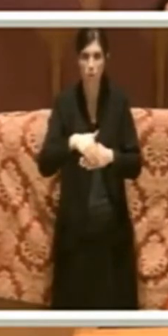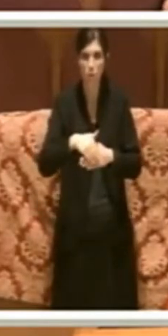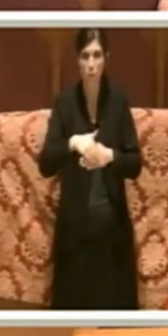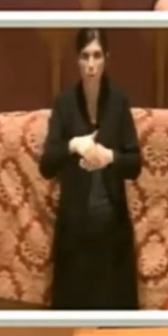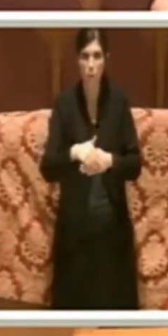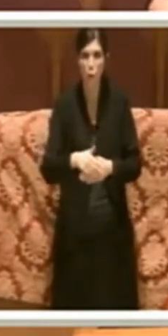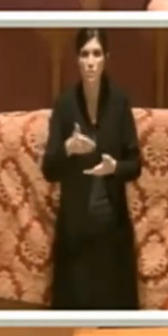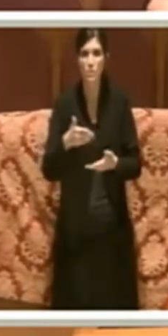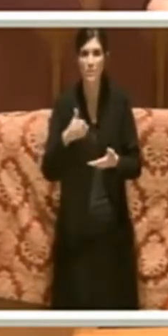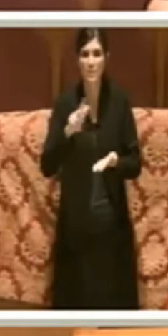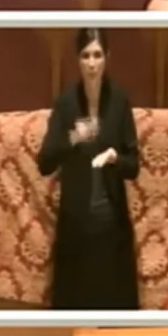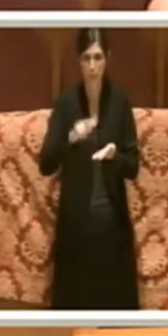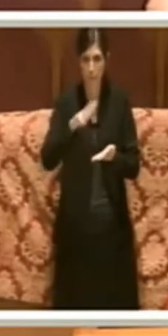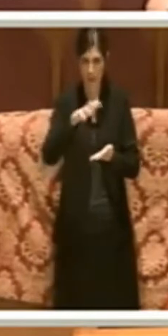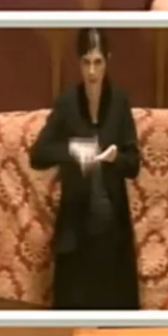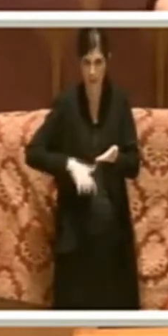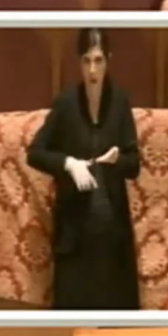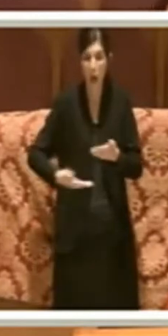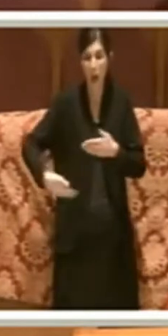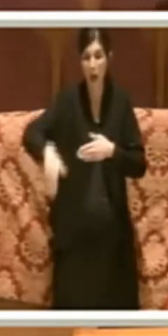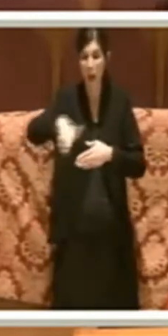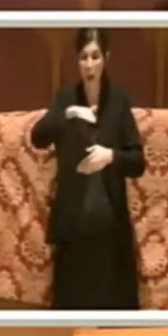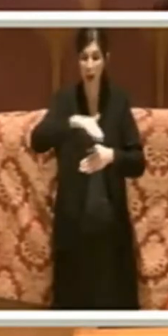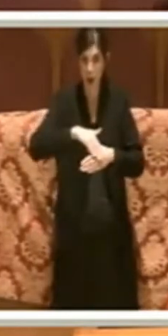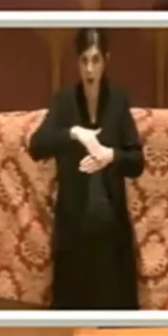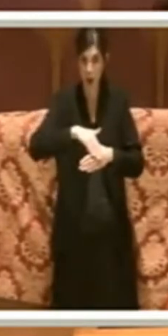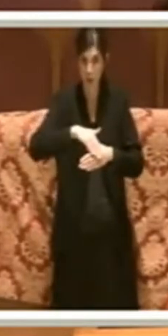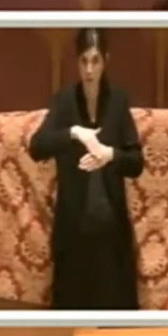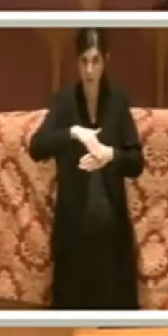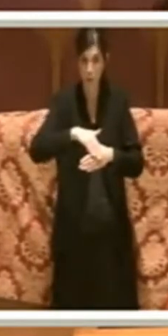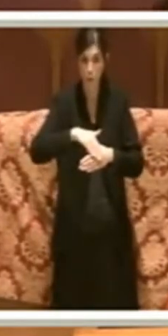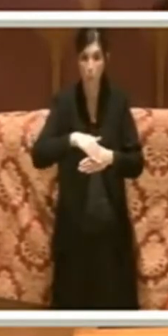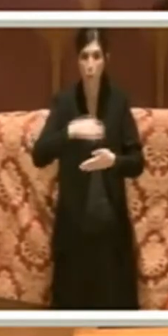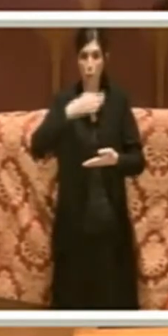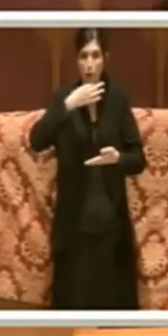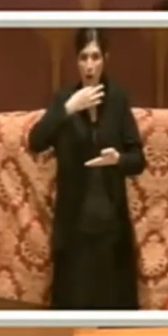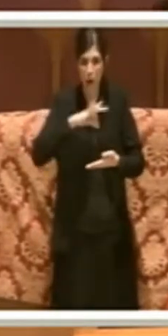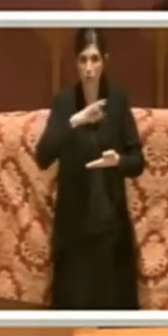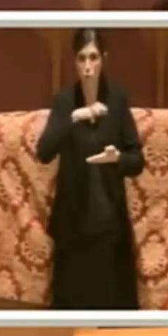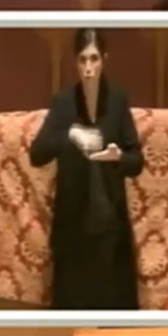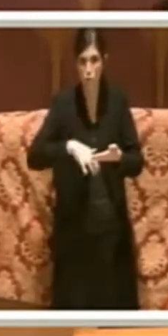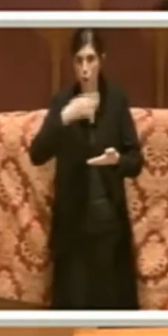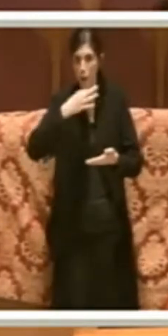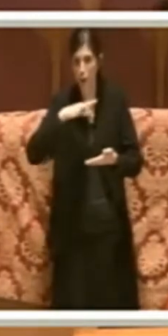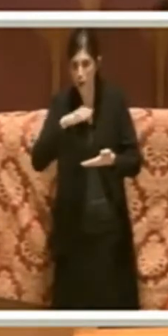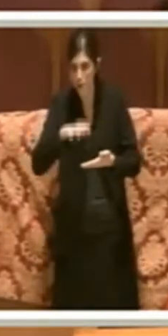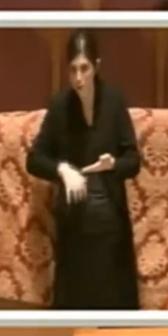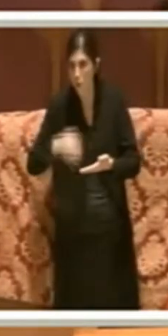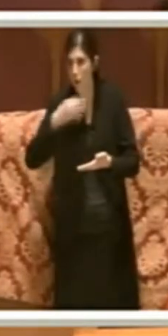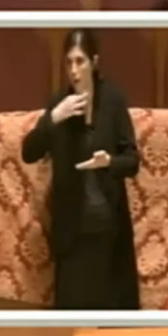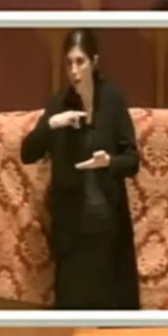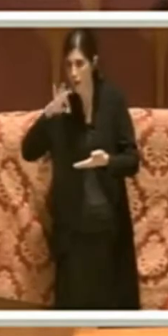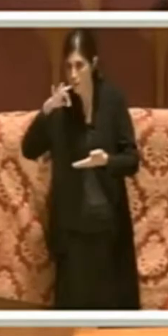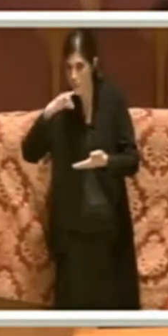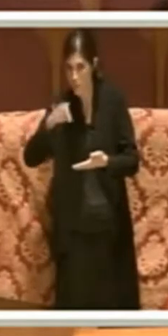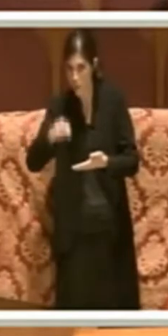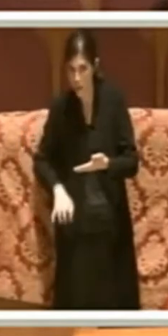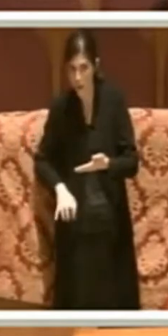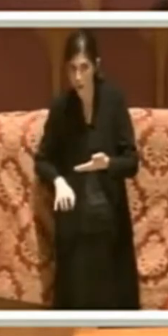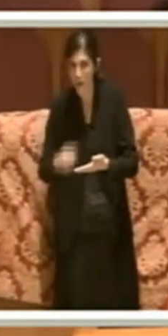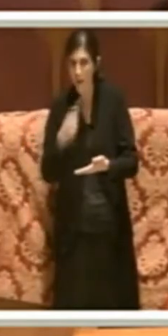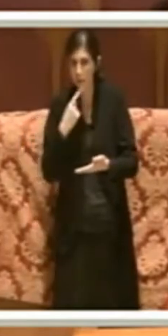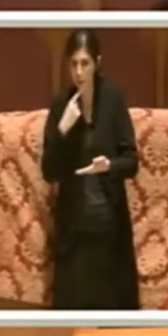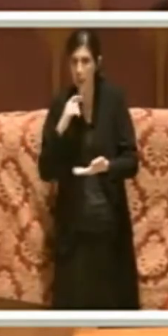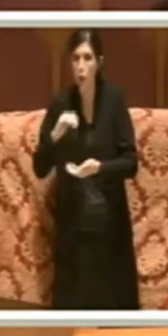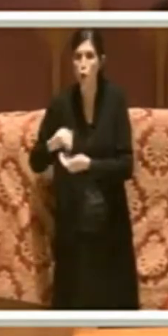della delibera, dove per ogni singola relazione fra società che appartengono al gruppo esiste